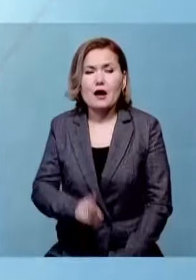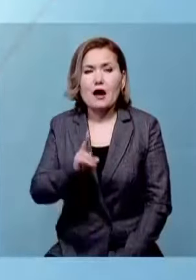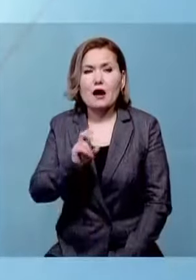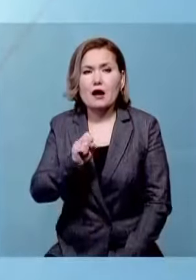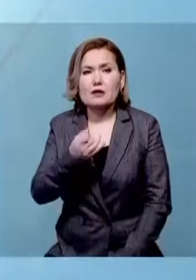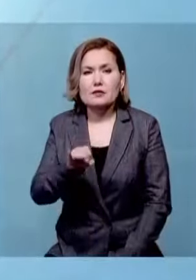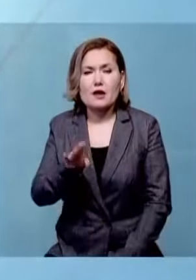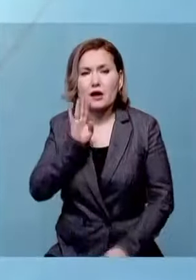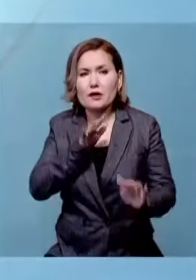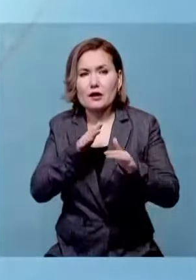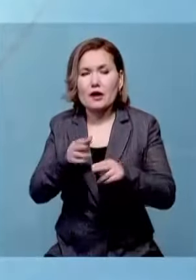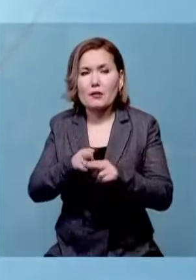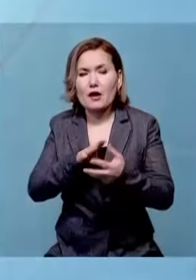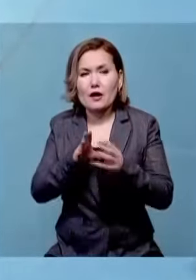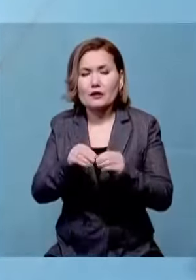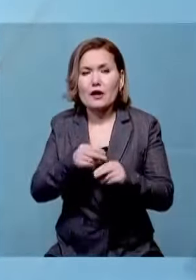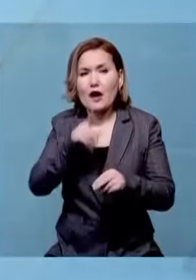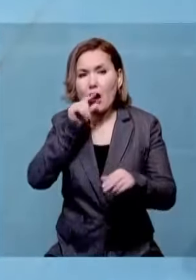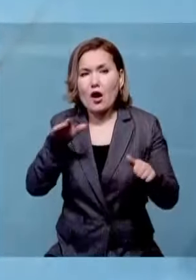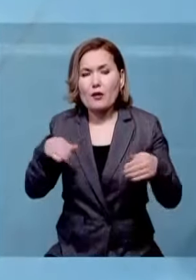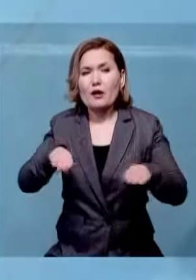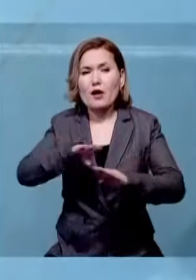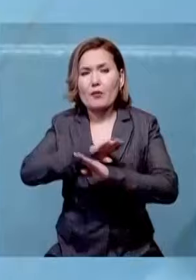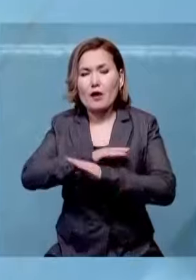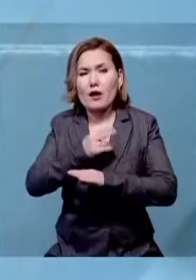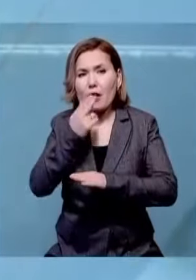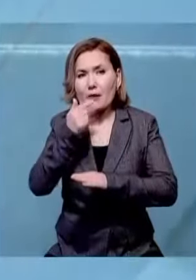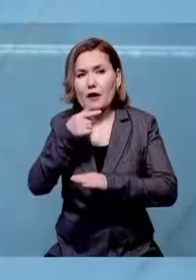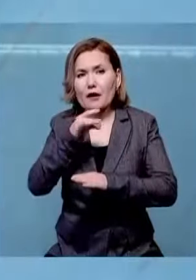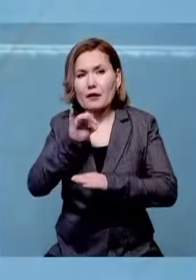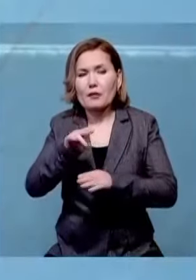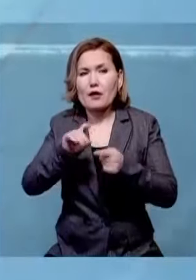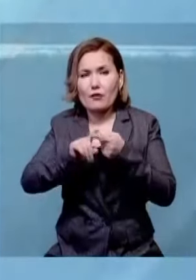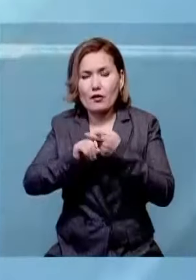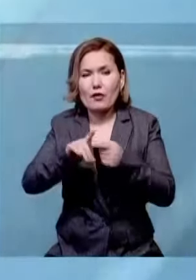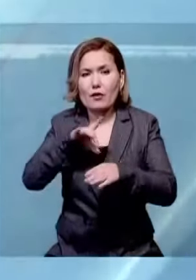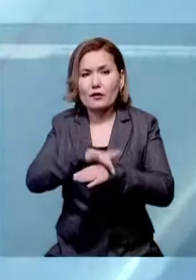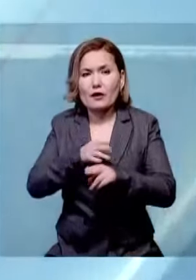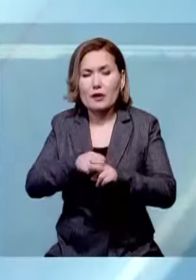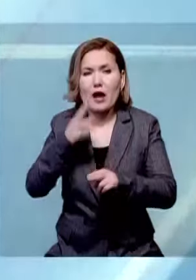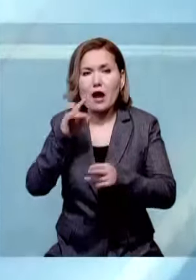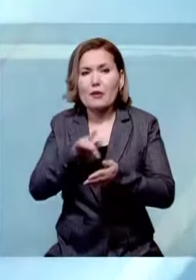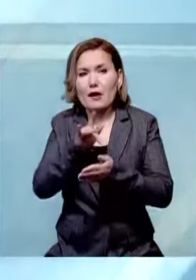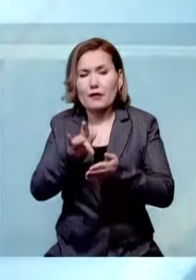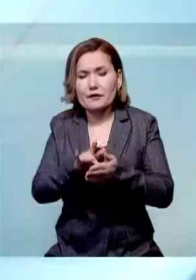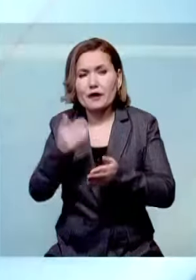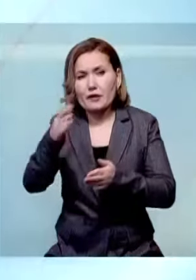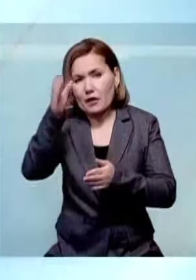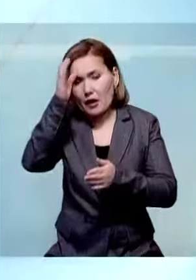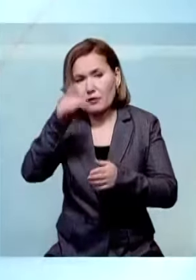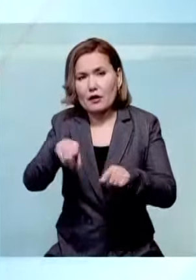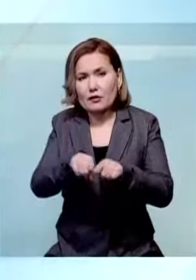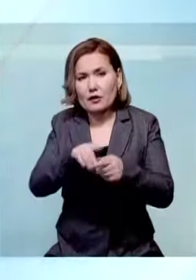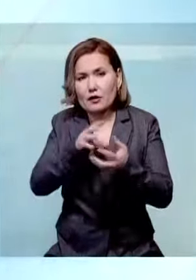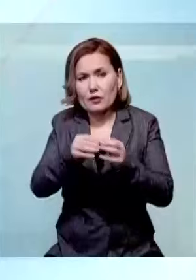Каспий теңізі мен Қаракөлге қыстауы тиіс аққулардың құс тұмауынан қырылуы қалыпты жағдай. Алматылық орнитологтар осындай